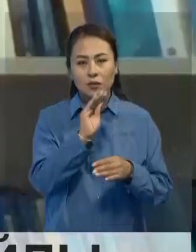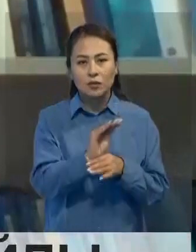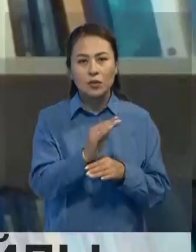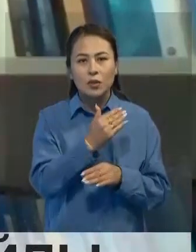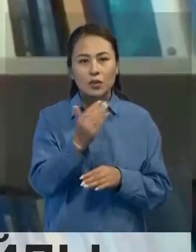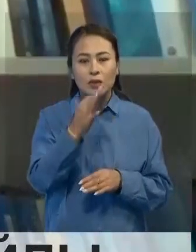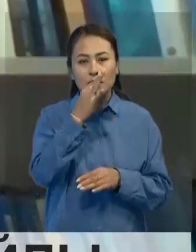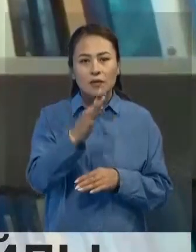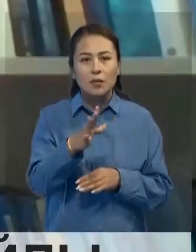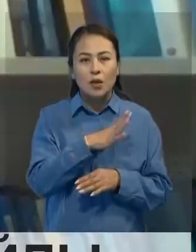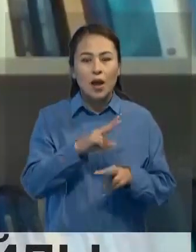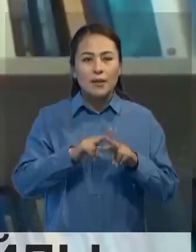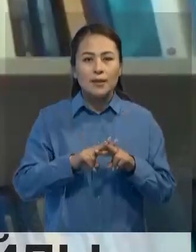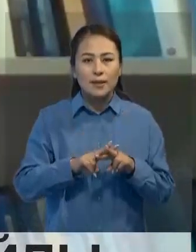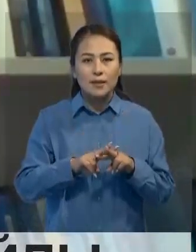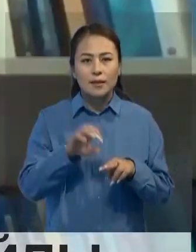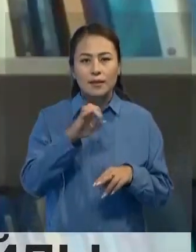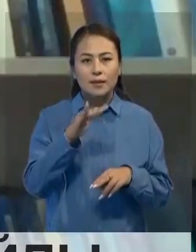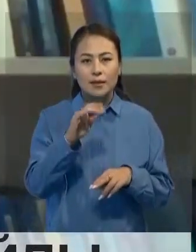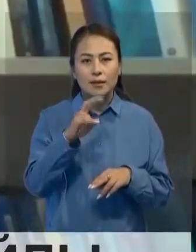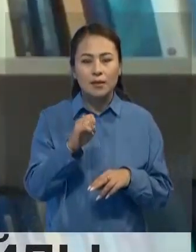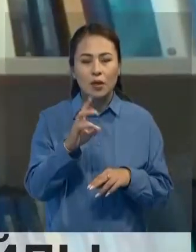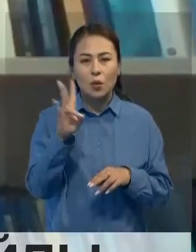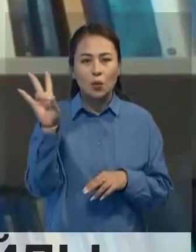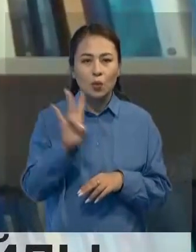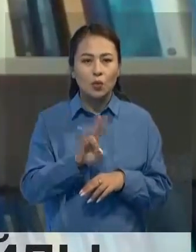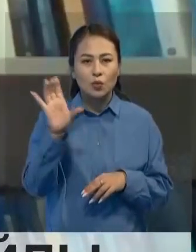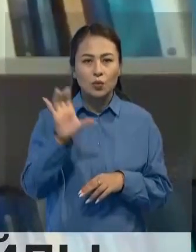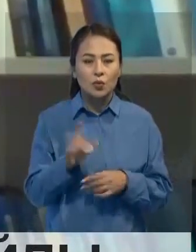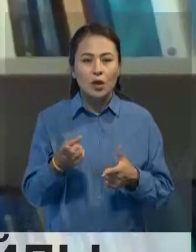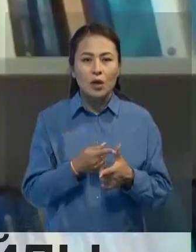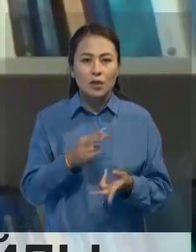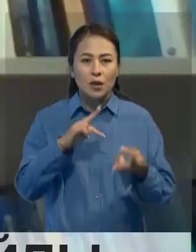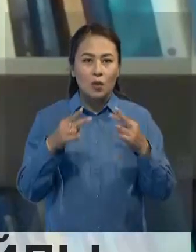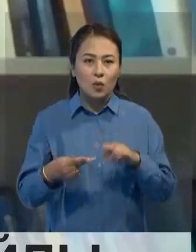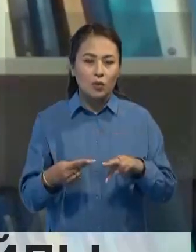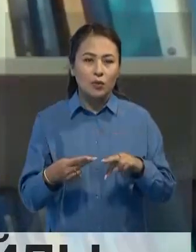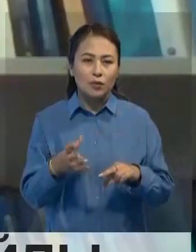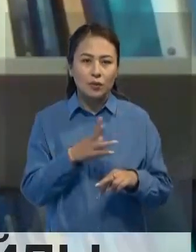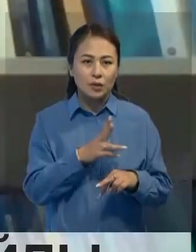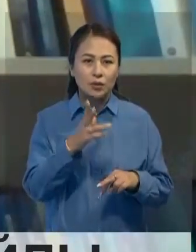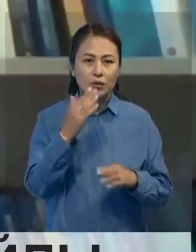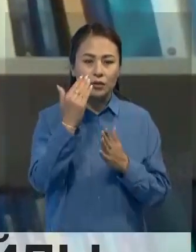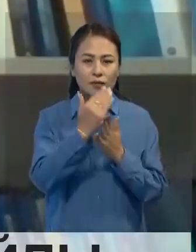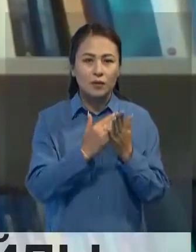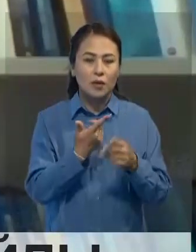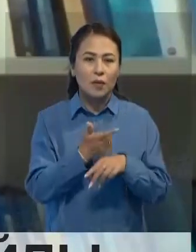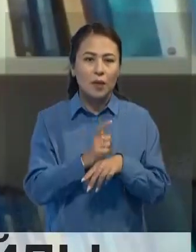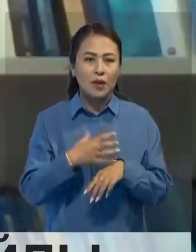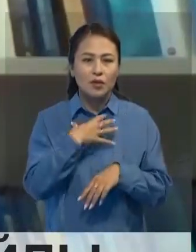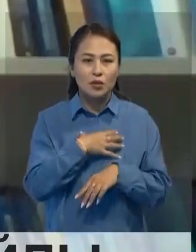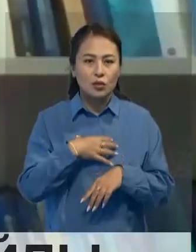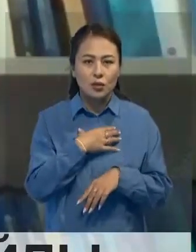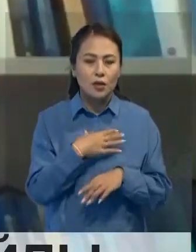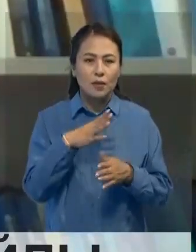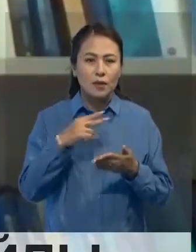айтып кеттіңіз, Астананы Нұрсұлтан атынан Астана деп атауға осы үш маңызды сұрақтар президент